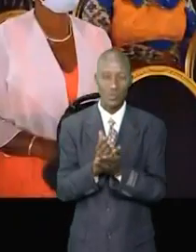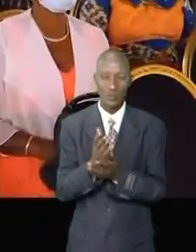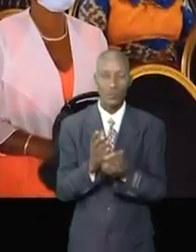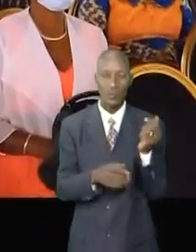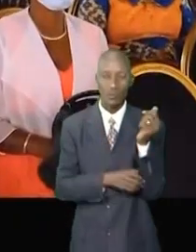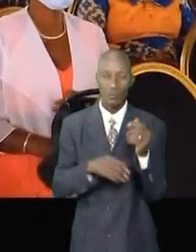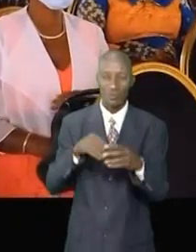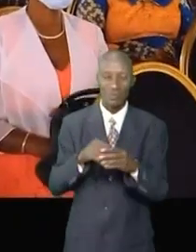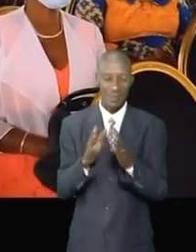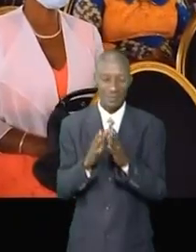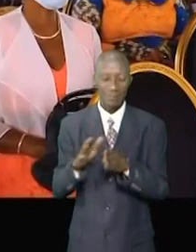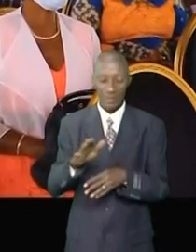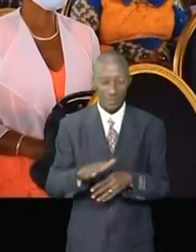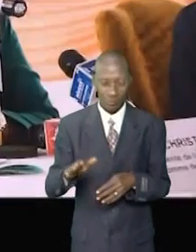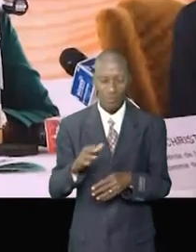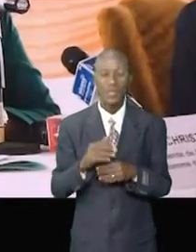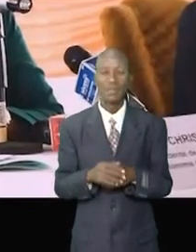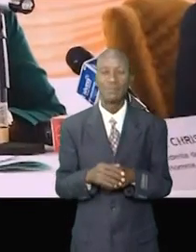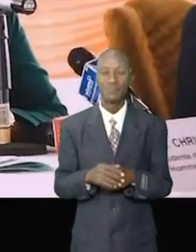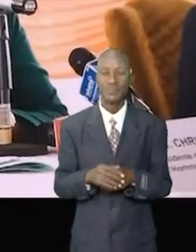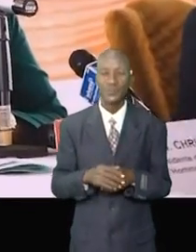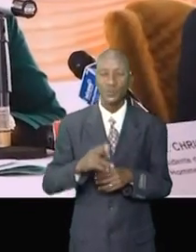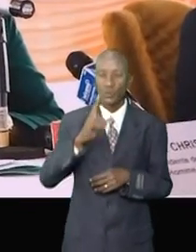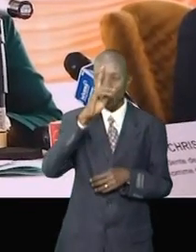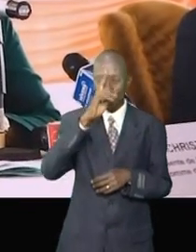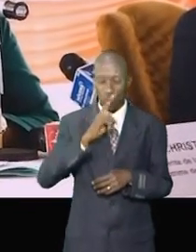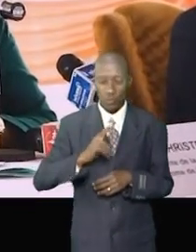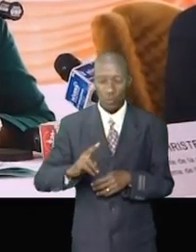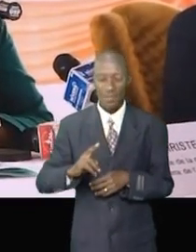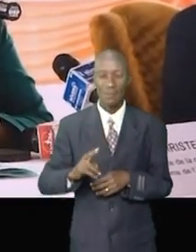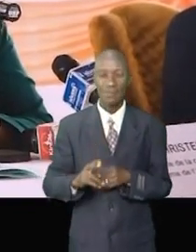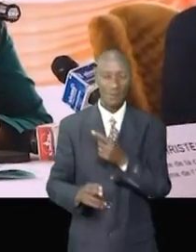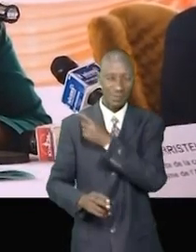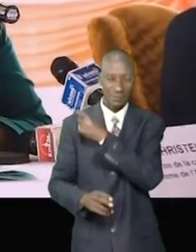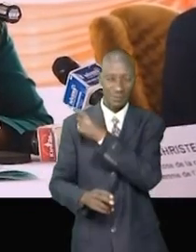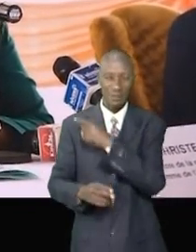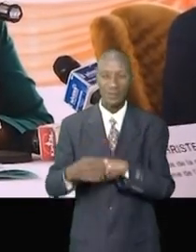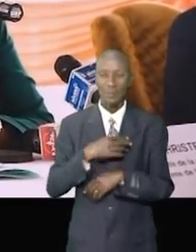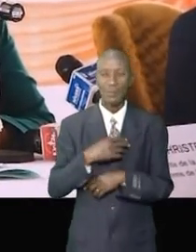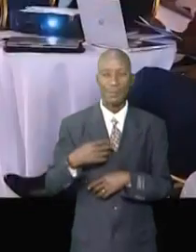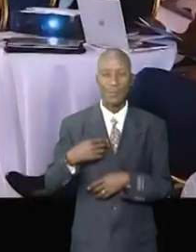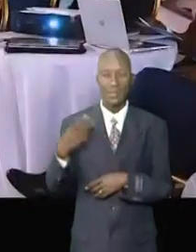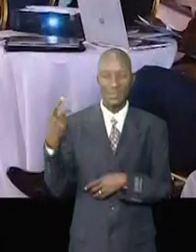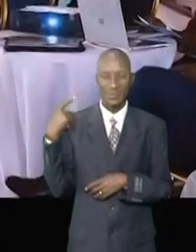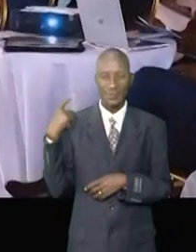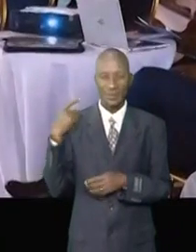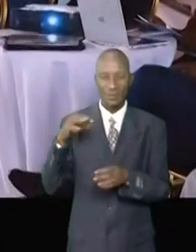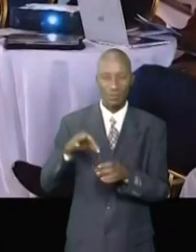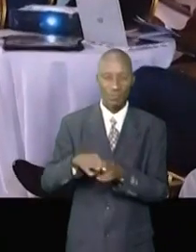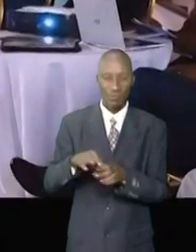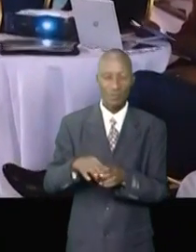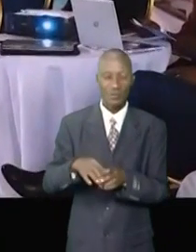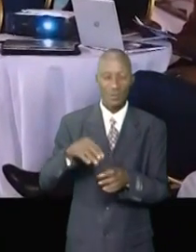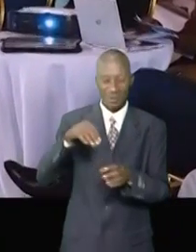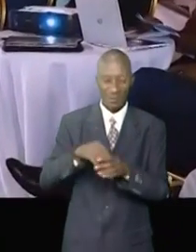l'Assemblée nationale, l'honorable Christelle Vuanga, députée nationale élue de la circonscription électorale de la